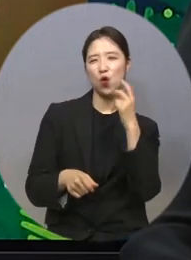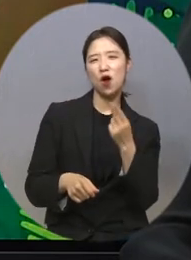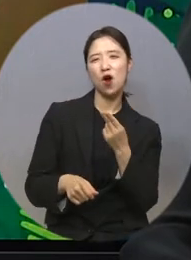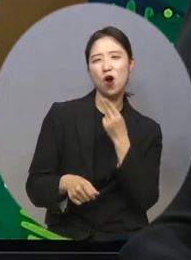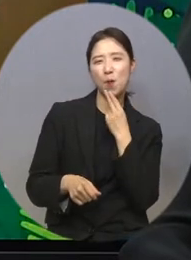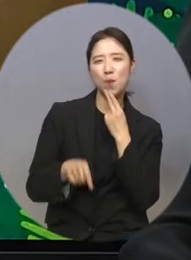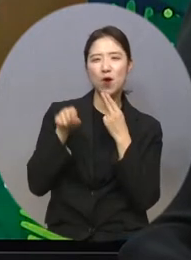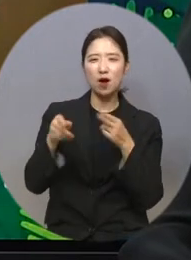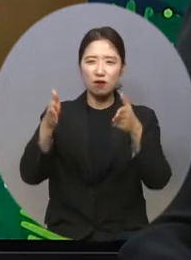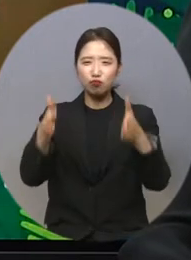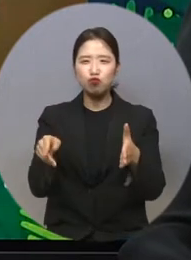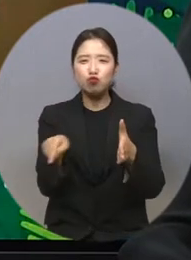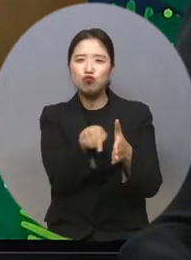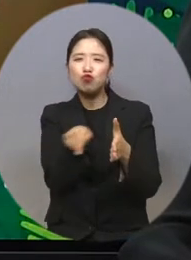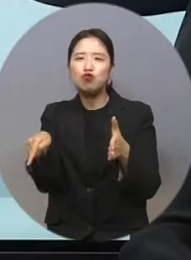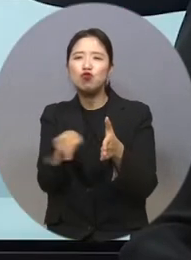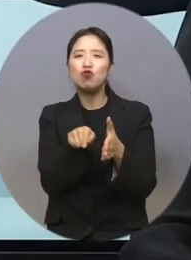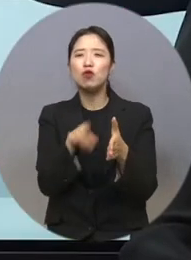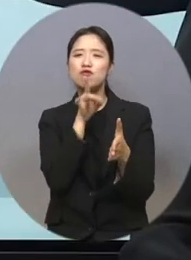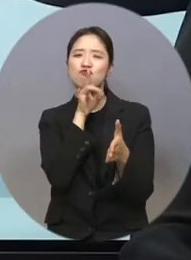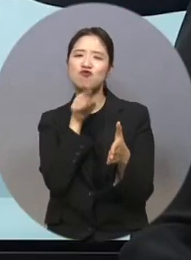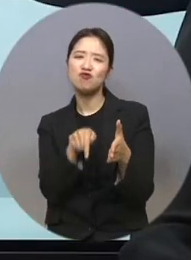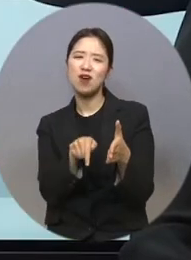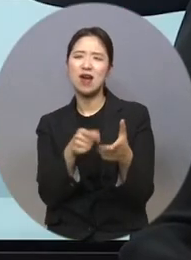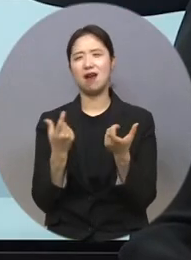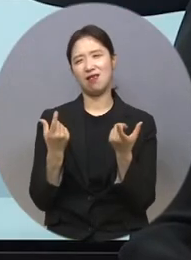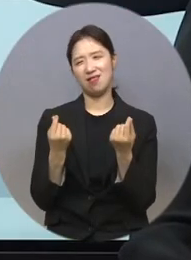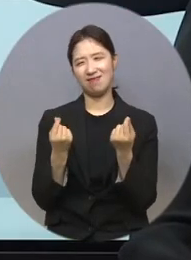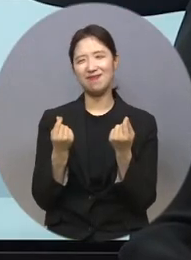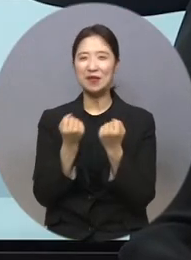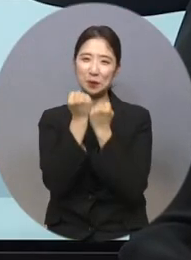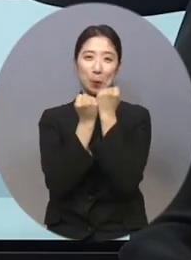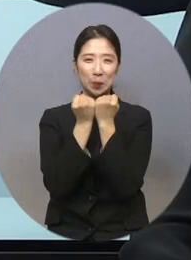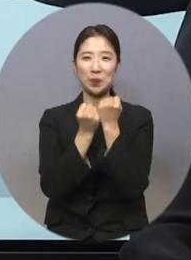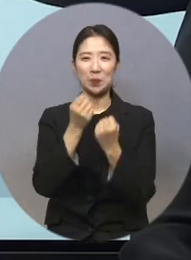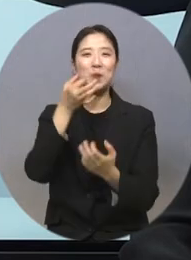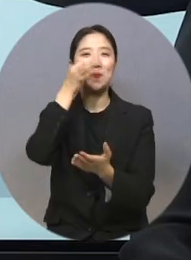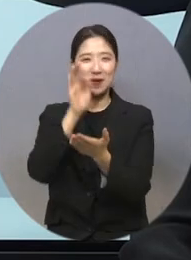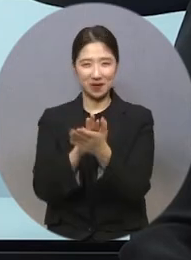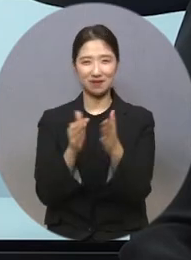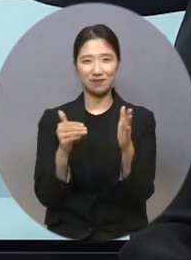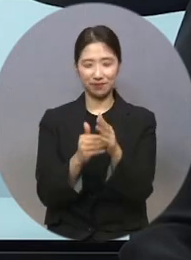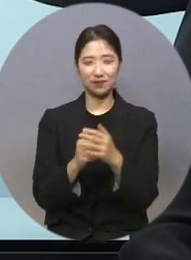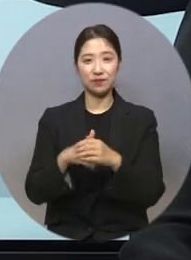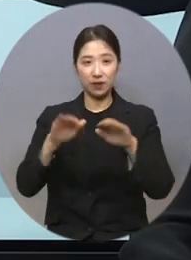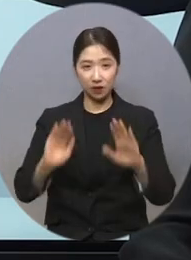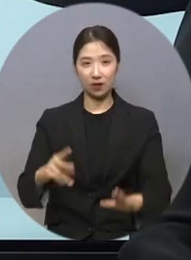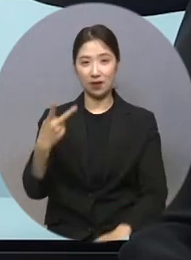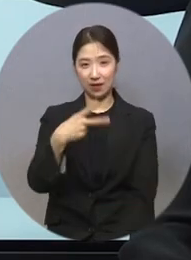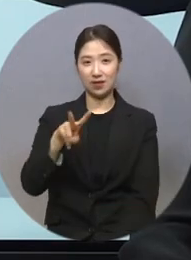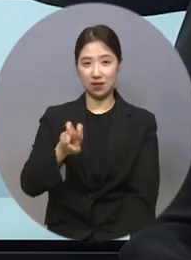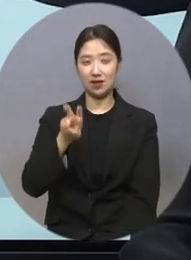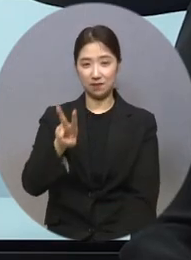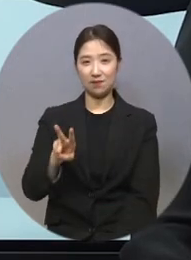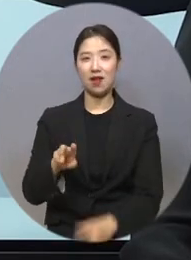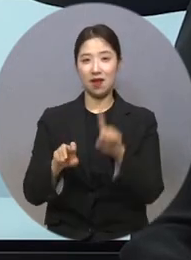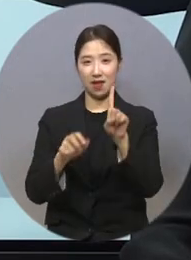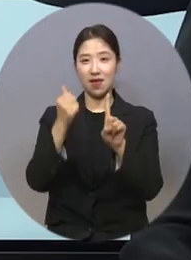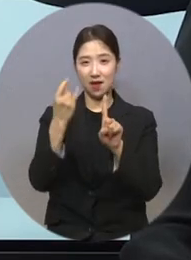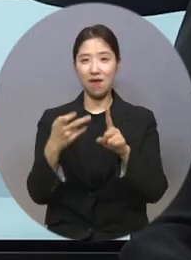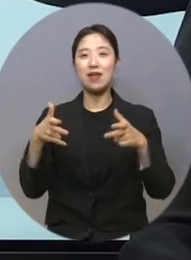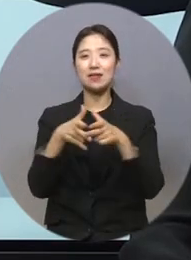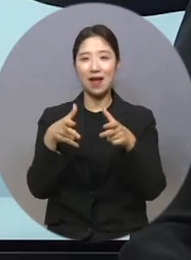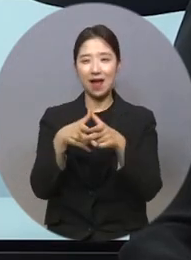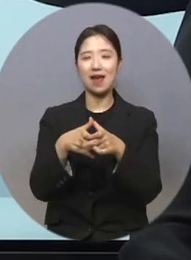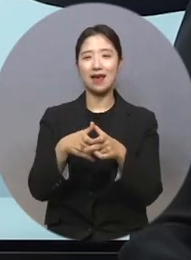경계인 이렇게 칭하는 부분이 많다 이렇게 설명이 되어 있더라고요. 오늘 2022년 제1회 장애인